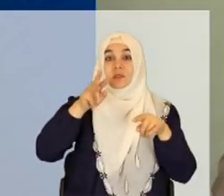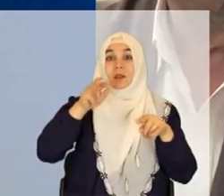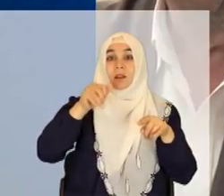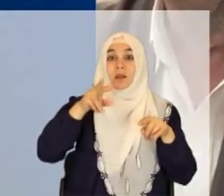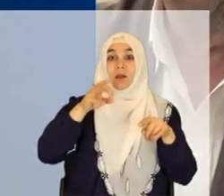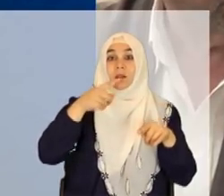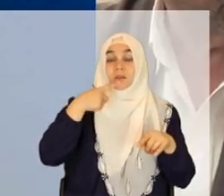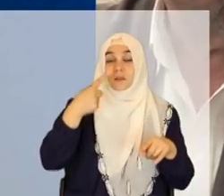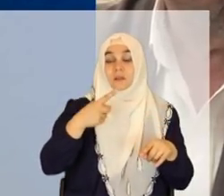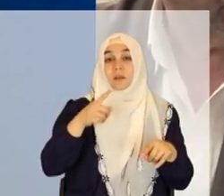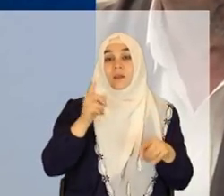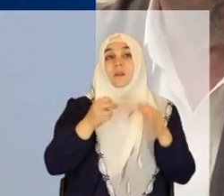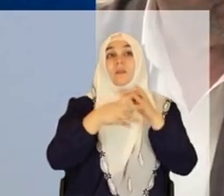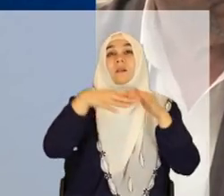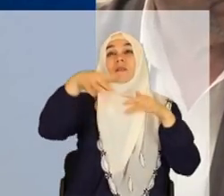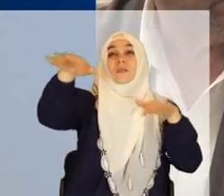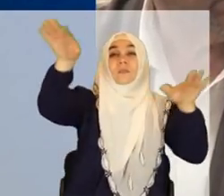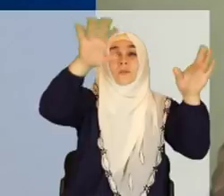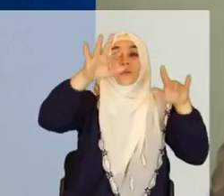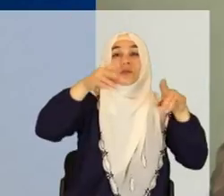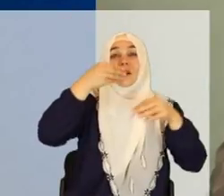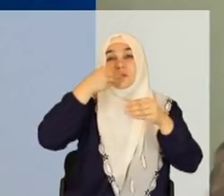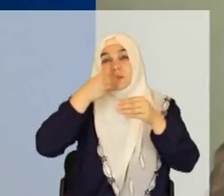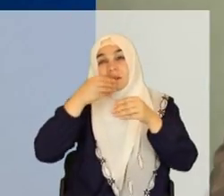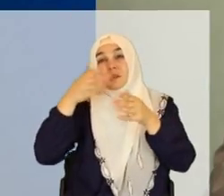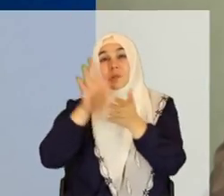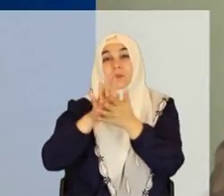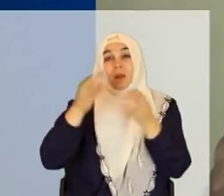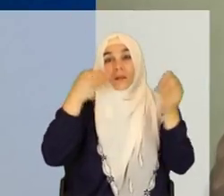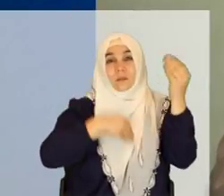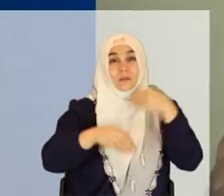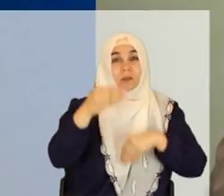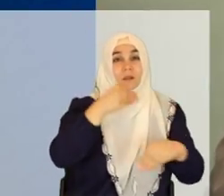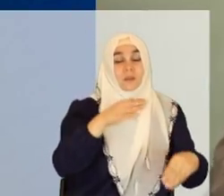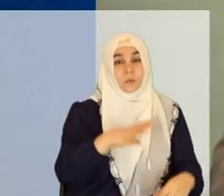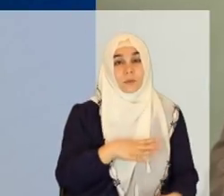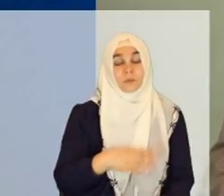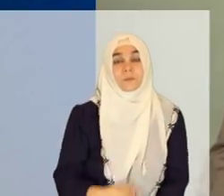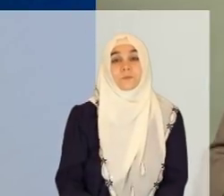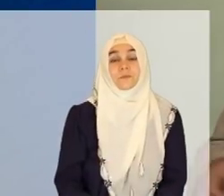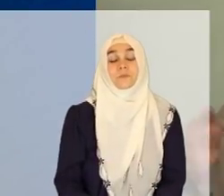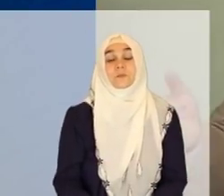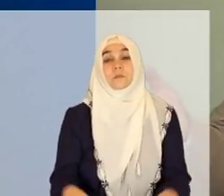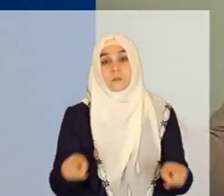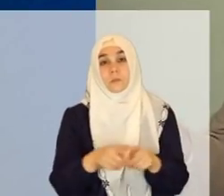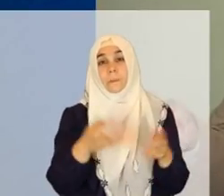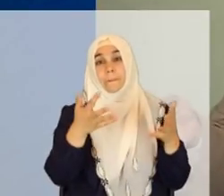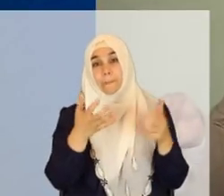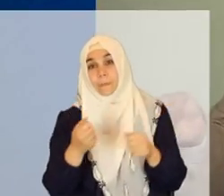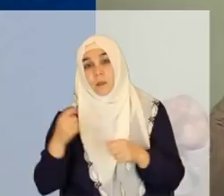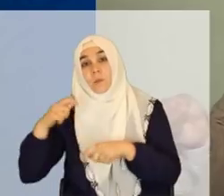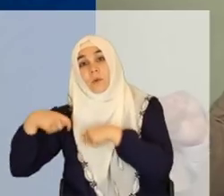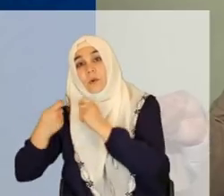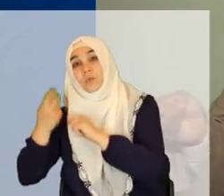deydi. Ketgan har narsani yeb yuribdi, jumladan iflos narsalarni ham yeb yuribdi. Shuni olib kelib